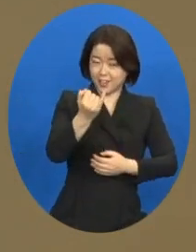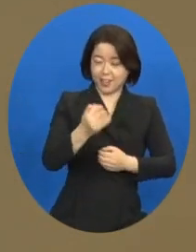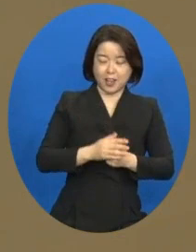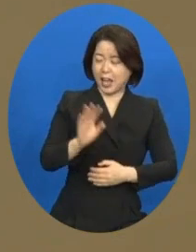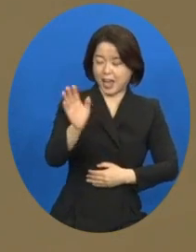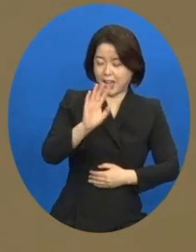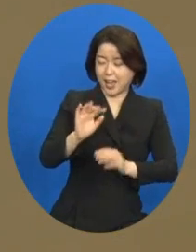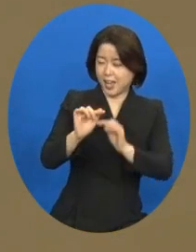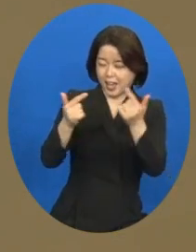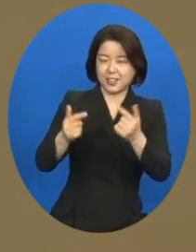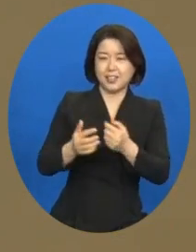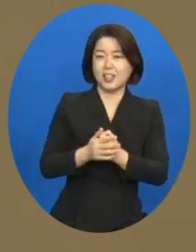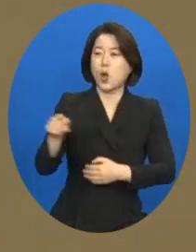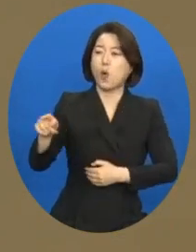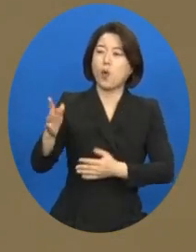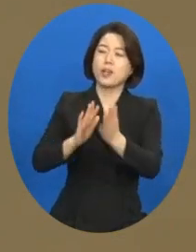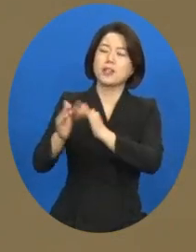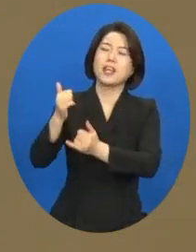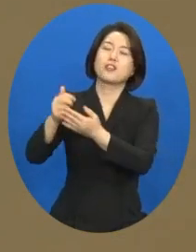이건 예수님 자리야.